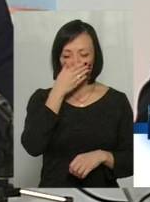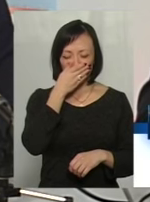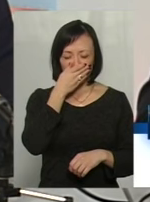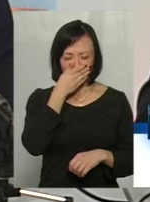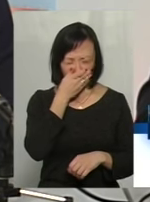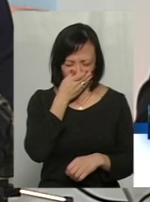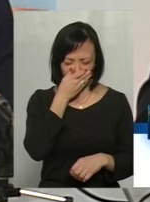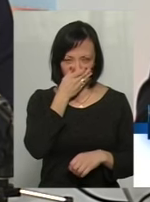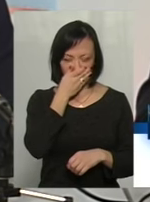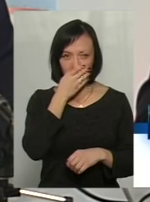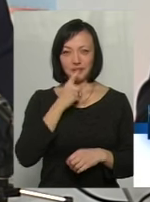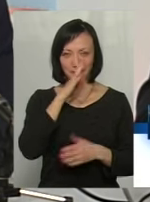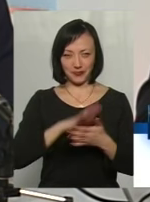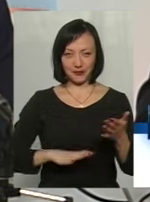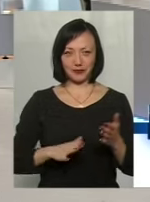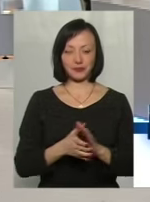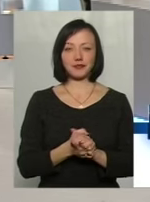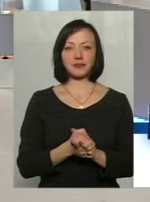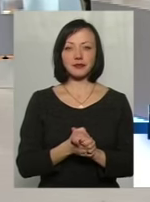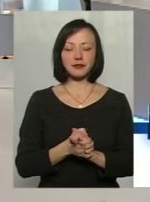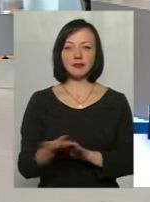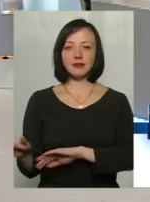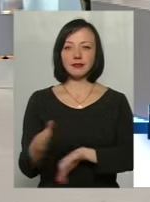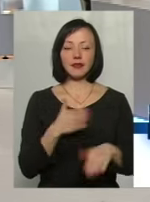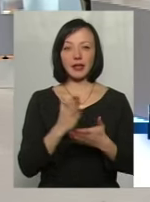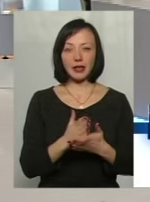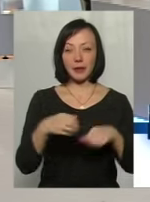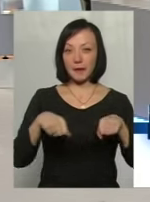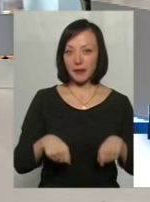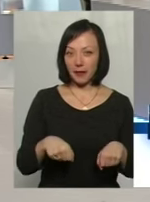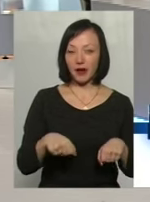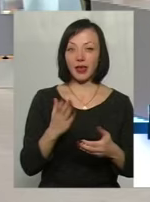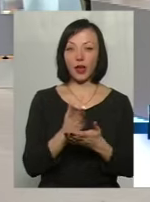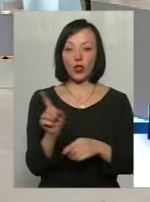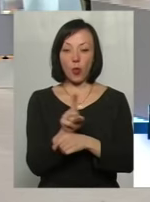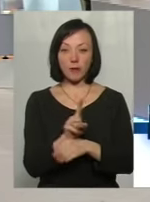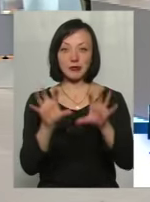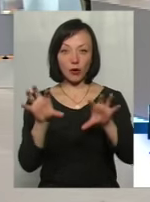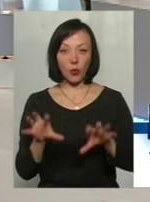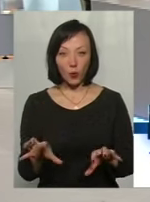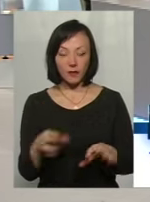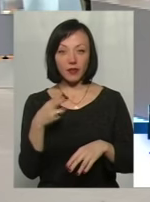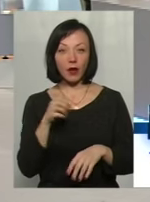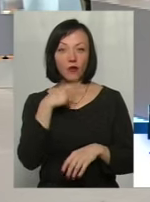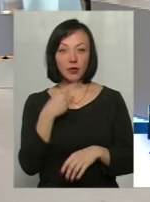зрозуміло, що є і правила внутрішнього трудового розпорядку, і є ті норми законів і норми статуту, де ми говорили,